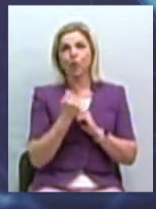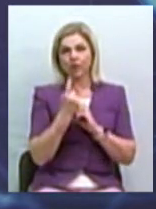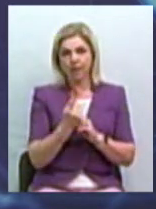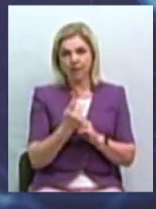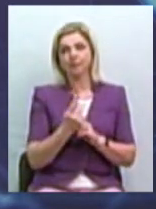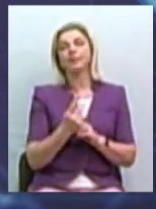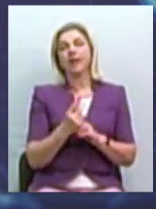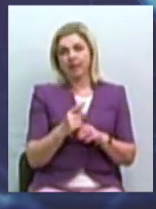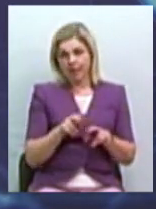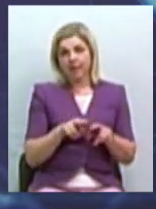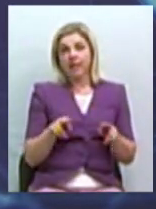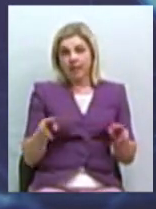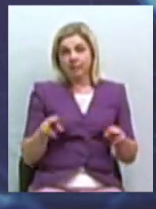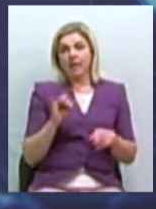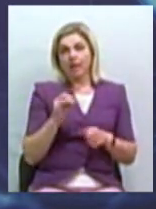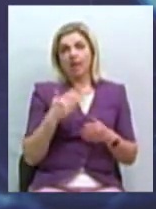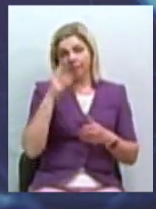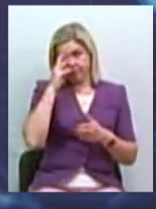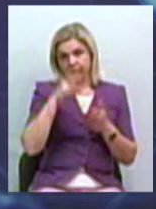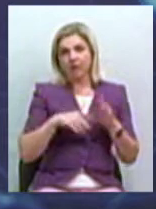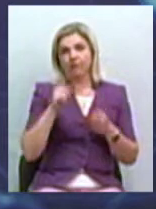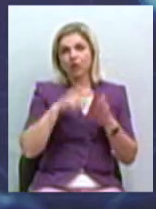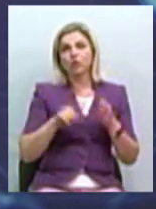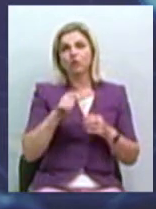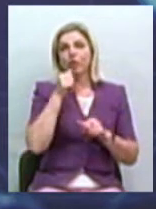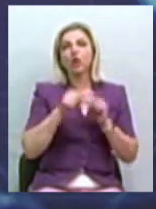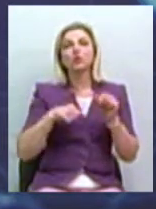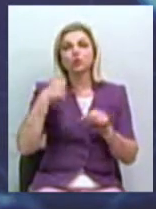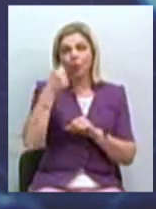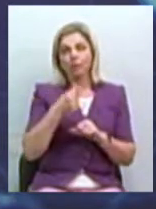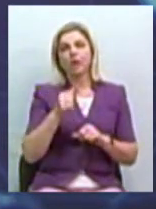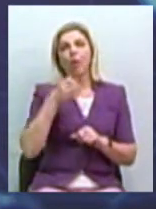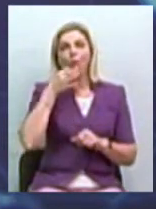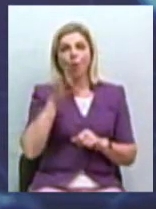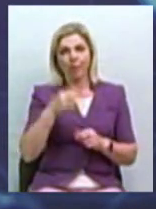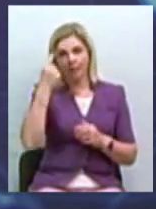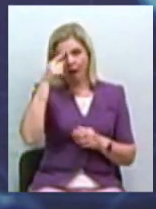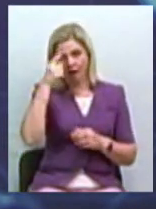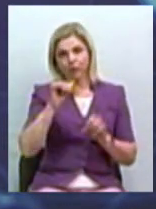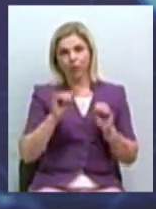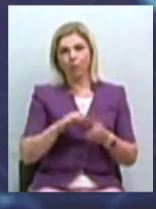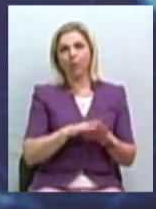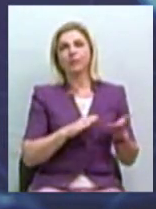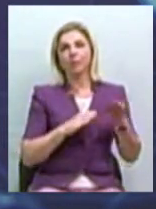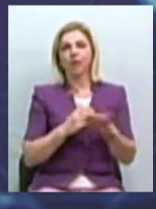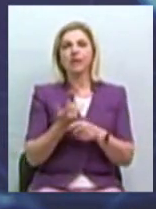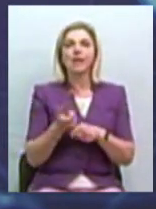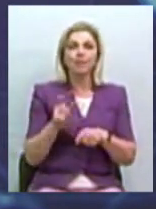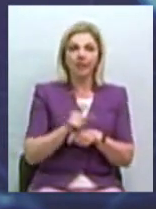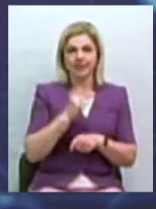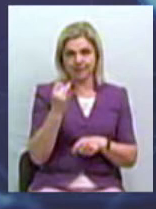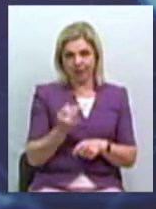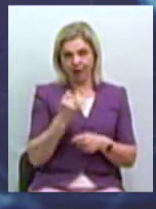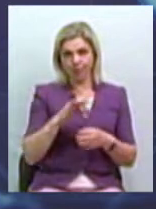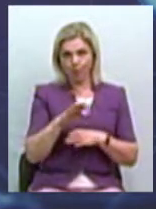вирівнює. І не сподіваємось, на наступний рік вже більш досвідчені автори зможуть подати більшу кількість цікавих проєктів. І загалом